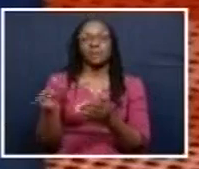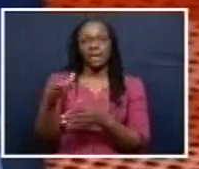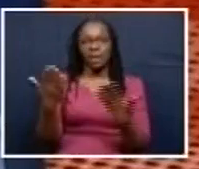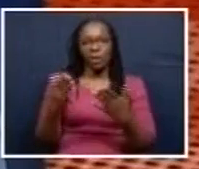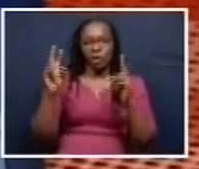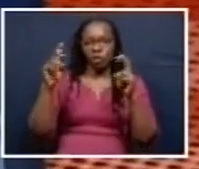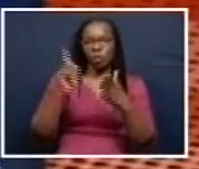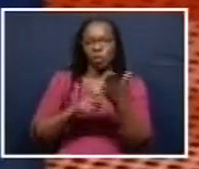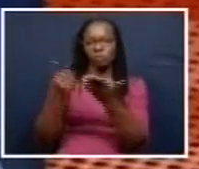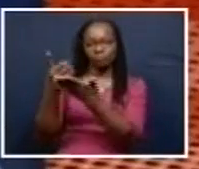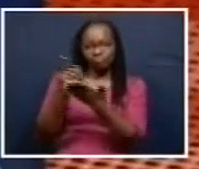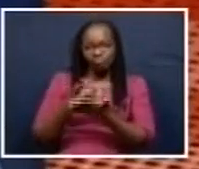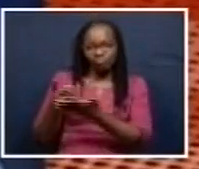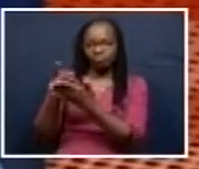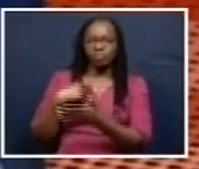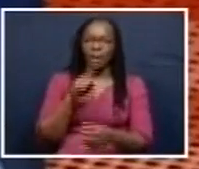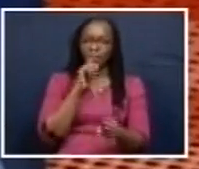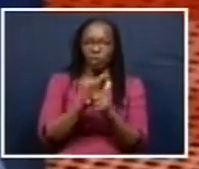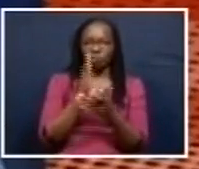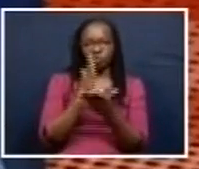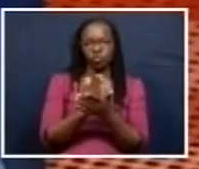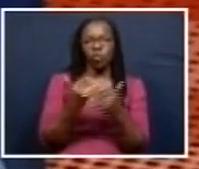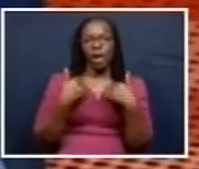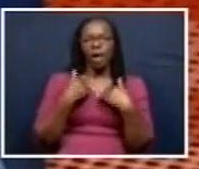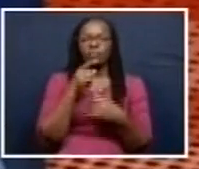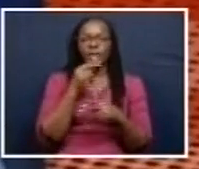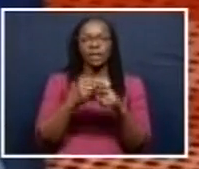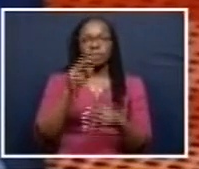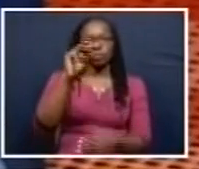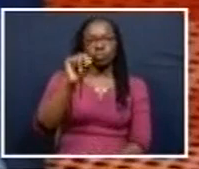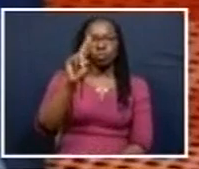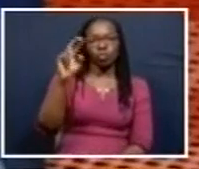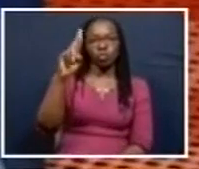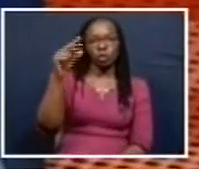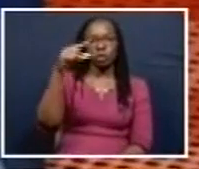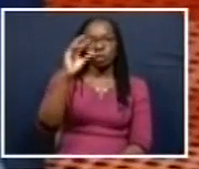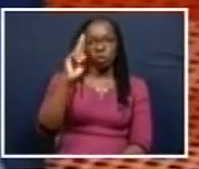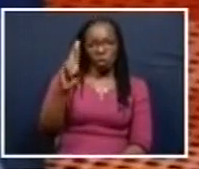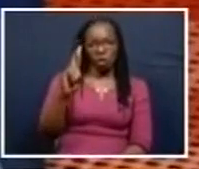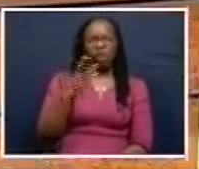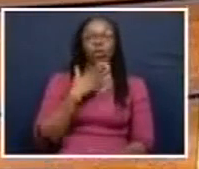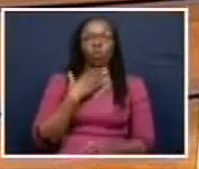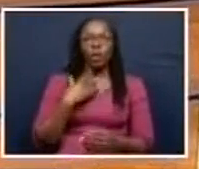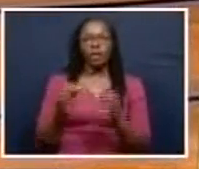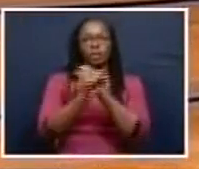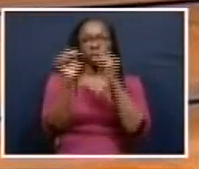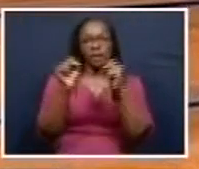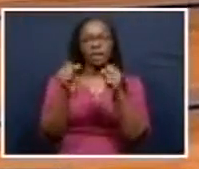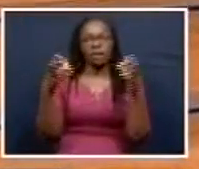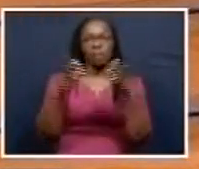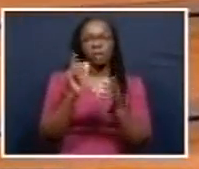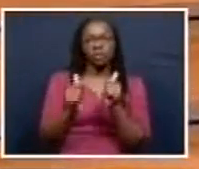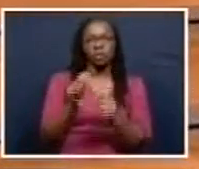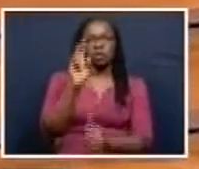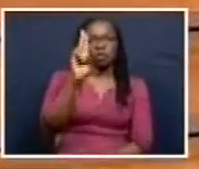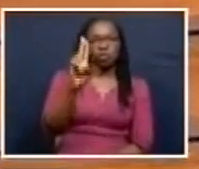Nilivyo kuarifu hapo awali, tunaye Philip Murgor, mgombea kiti cha urais kwa chama cha UDM. Mheshimiwa Murgor, karibu sana na asante